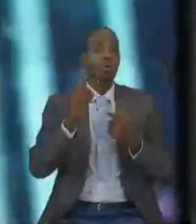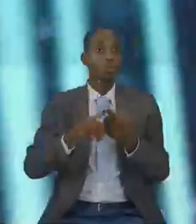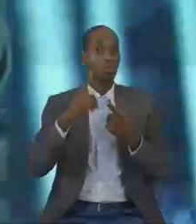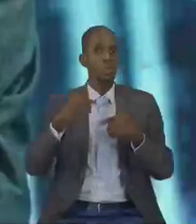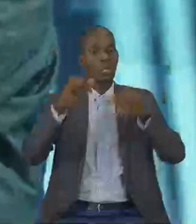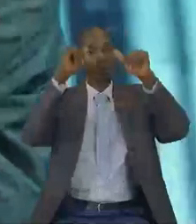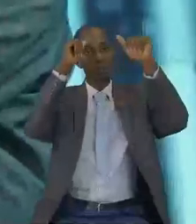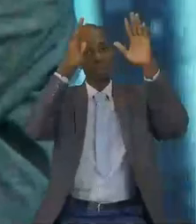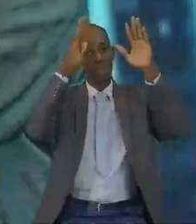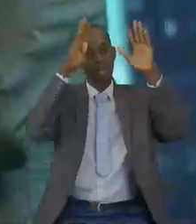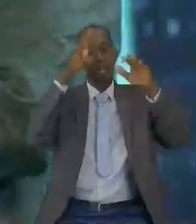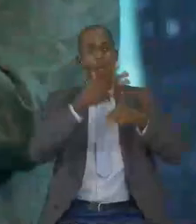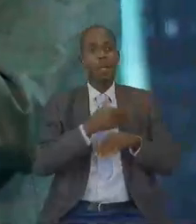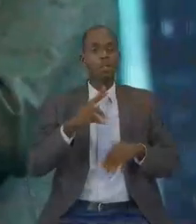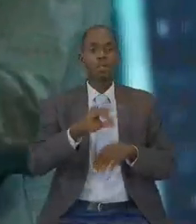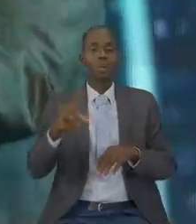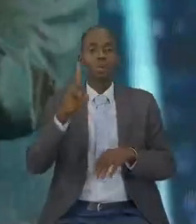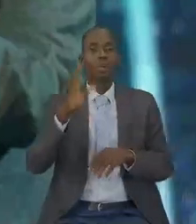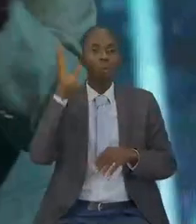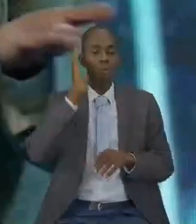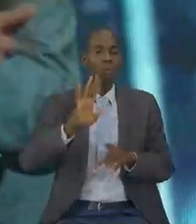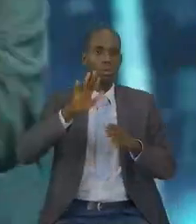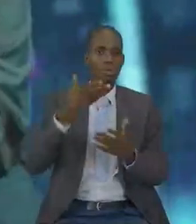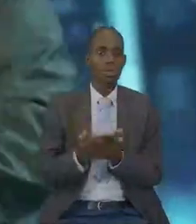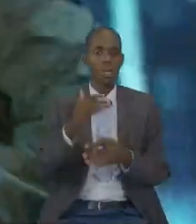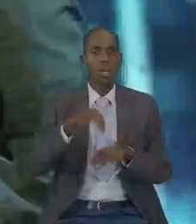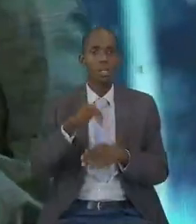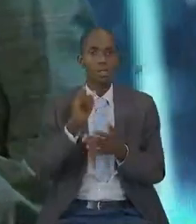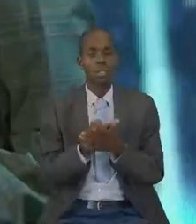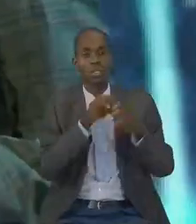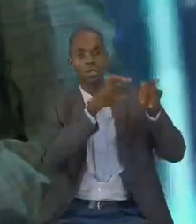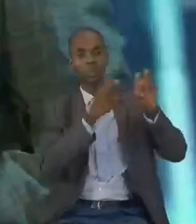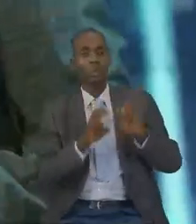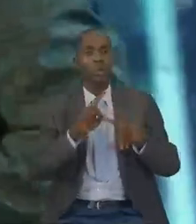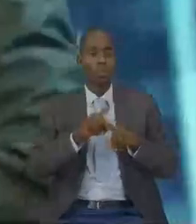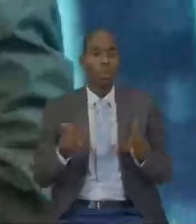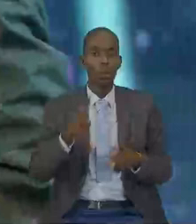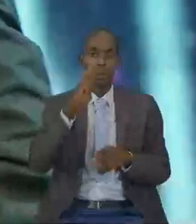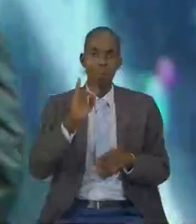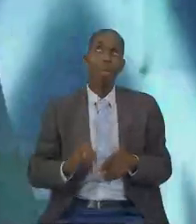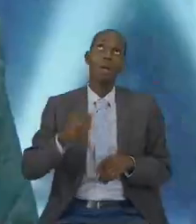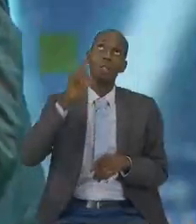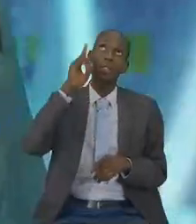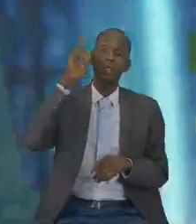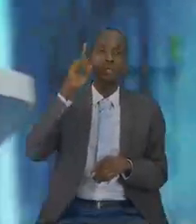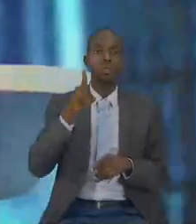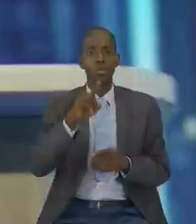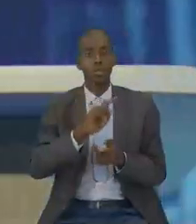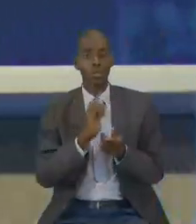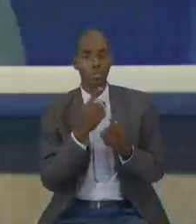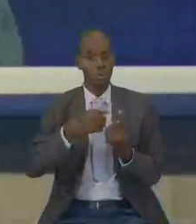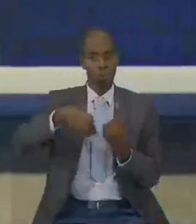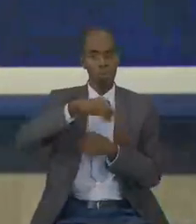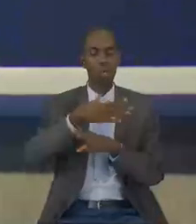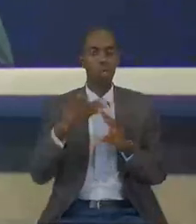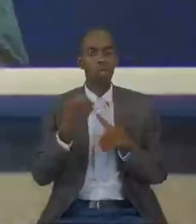nul ne vient au Père. Et nul ne pourra aller devant ce trône s'il ne passe pas par lui. Alors